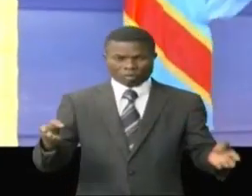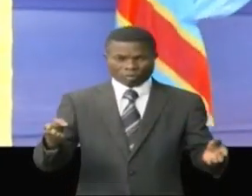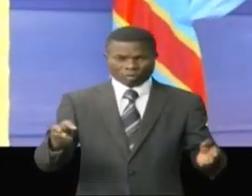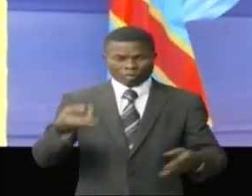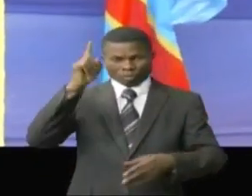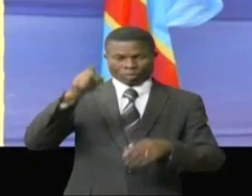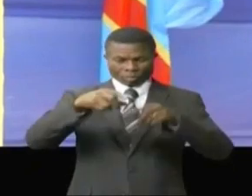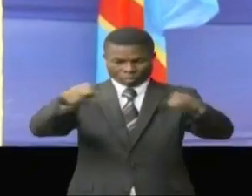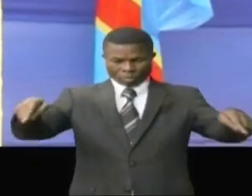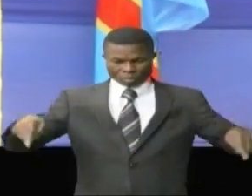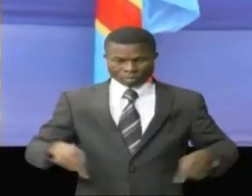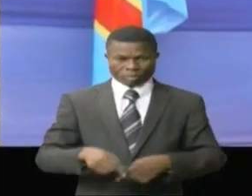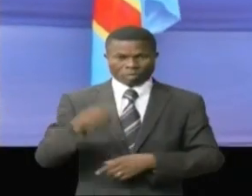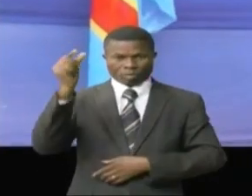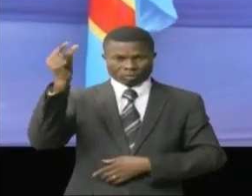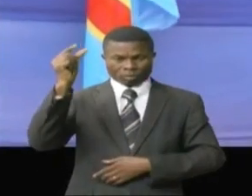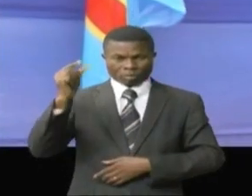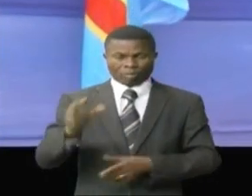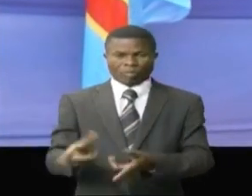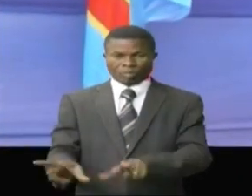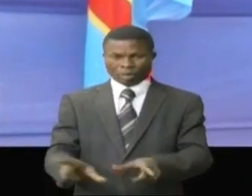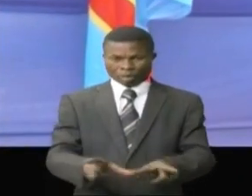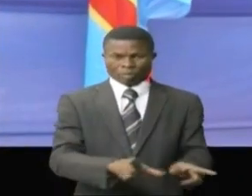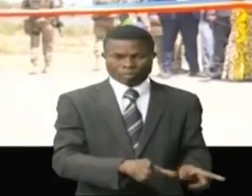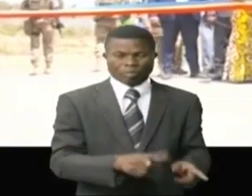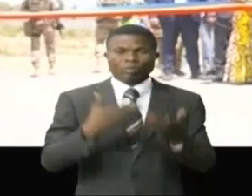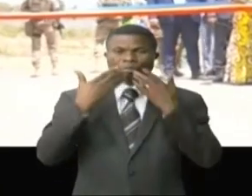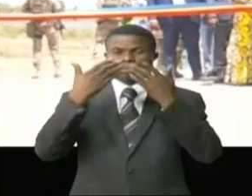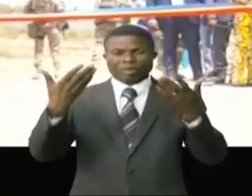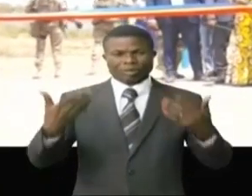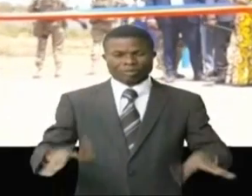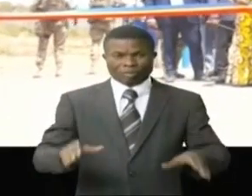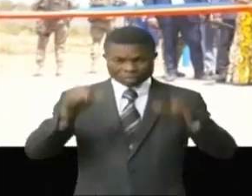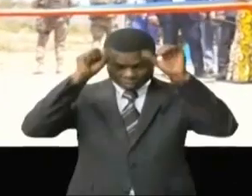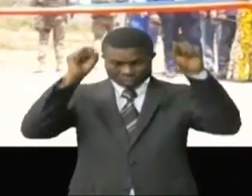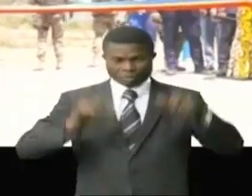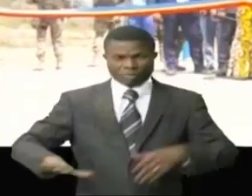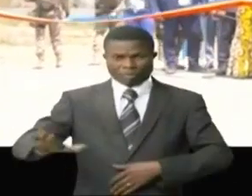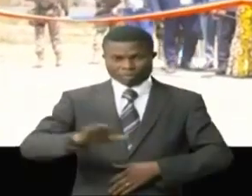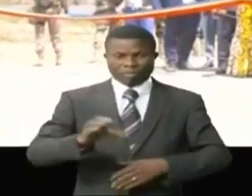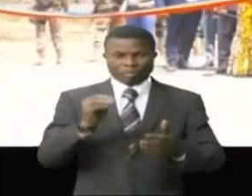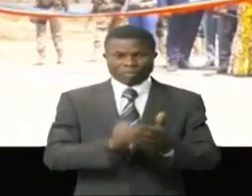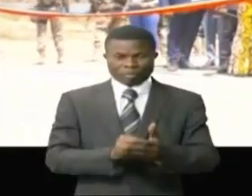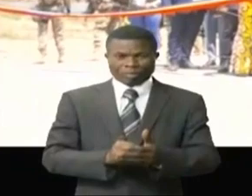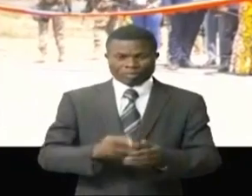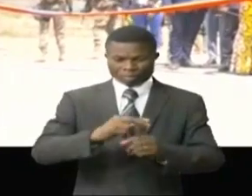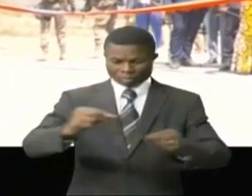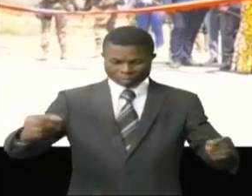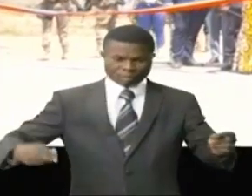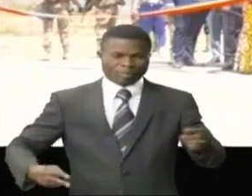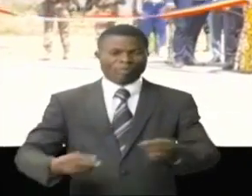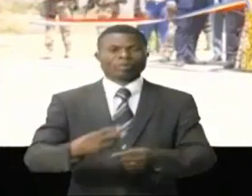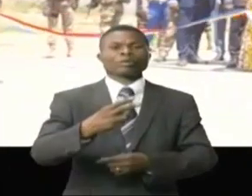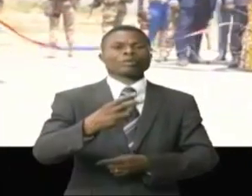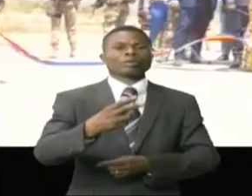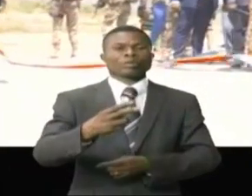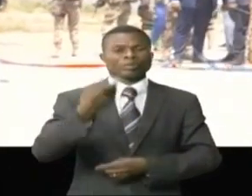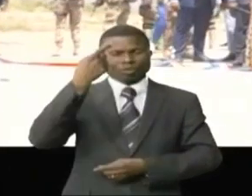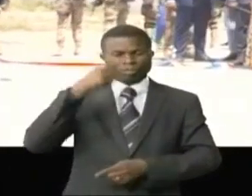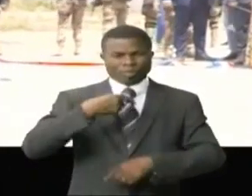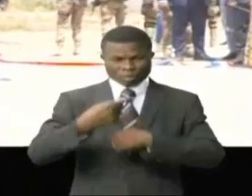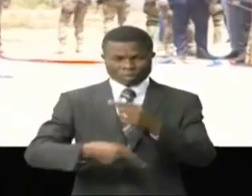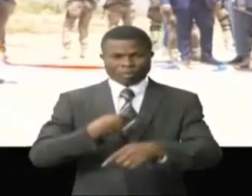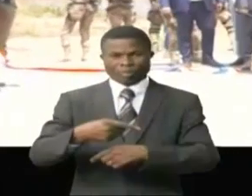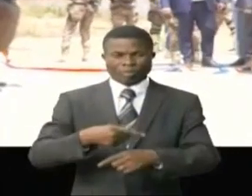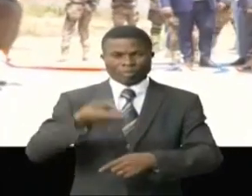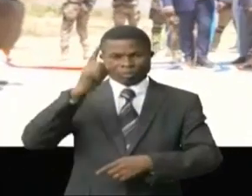premier salon minier du Lualaba. Je vous remercie. Le président de la République a ensuite coupé le ruban symbolique pour le lancement